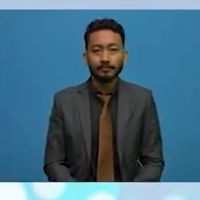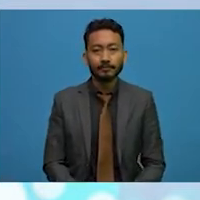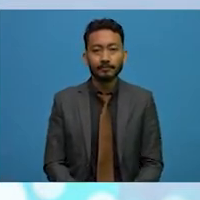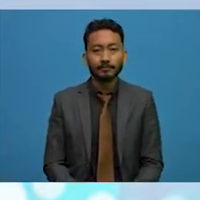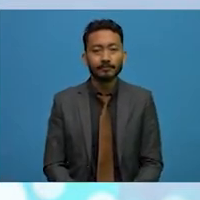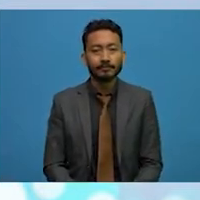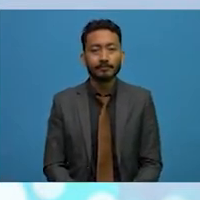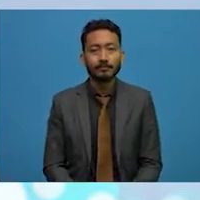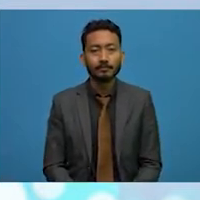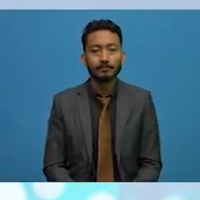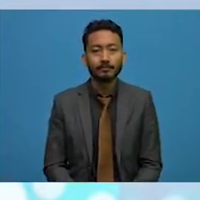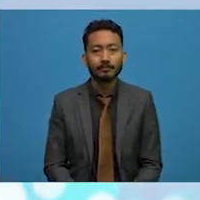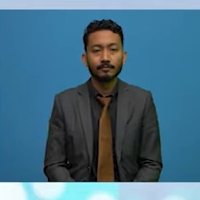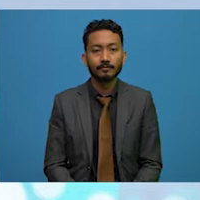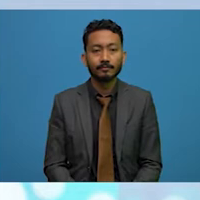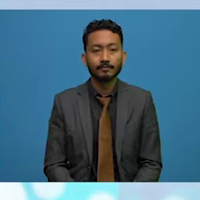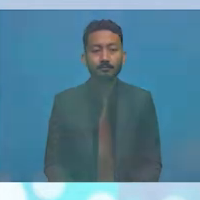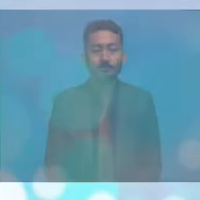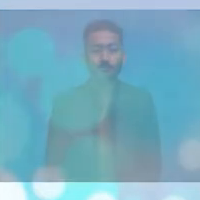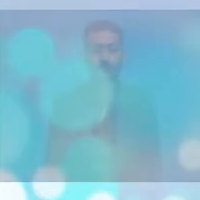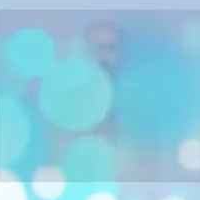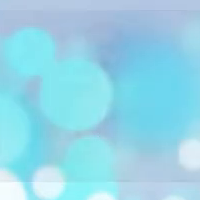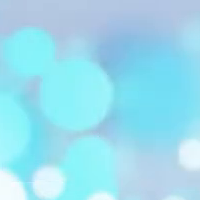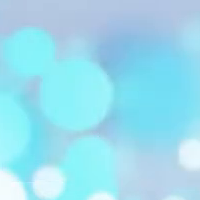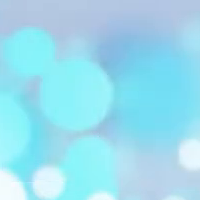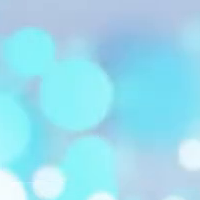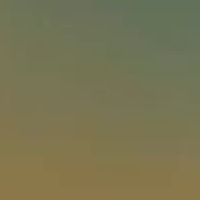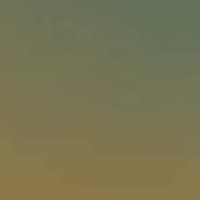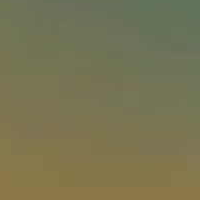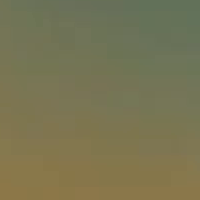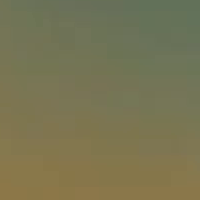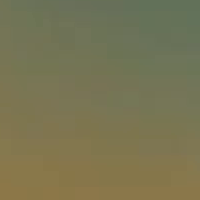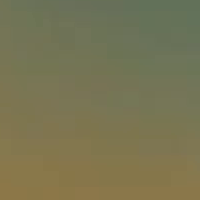tertulis dalam Hikayat Hantuah bab 19.